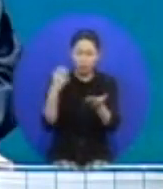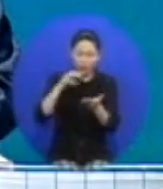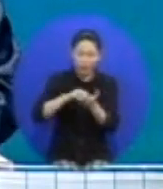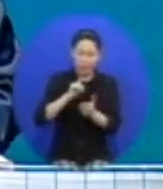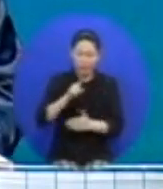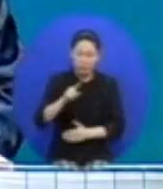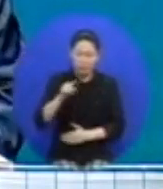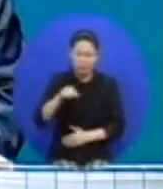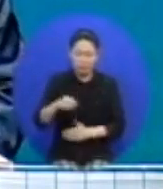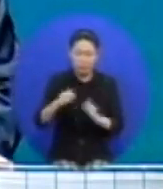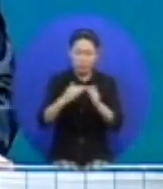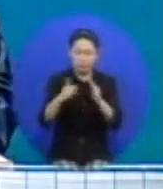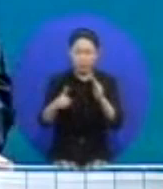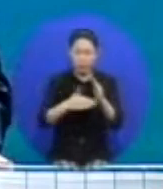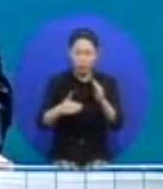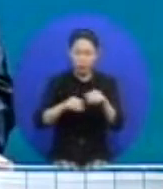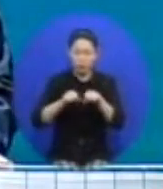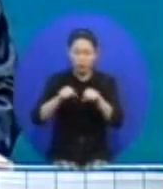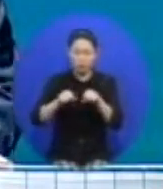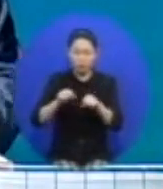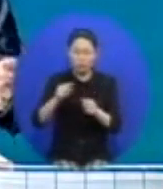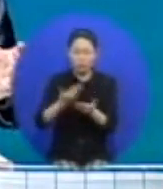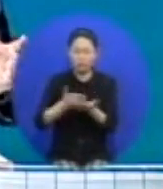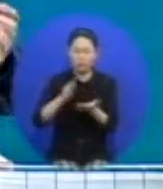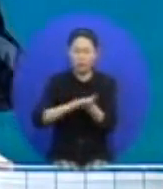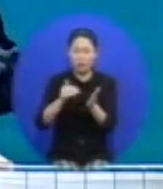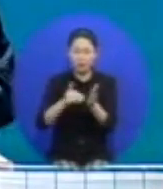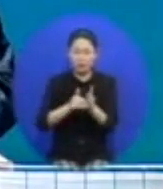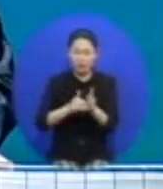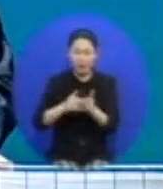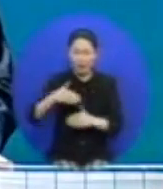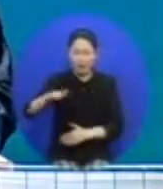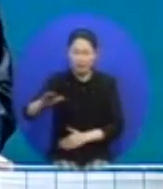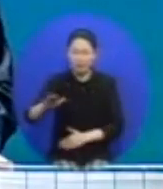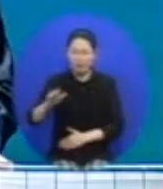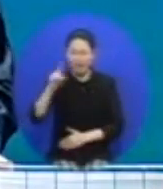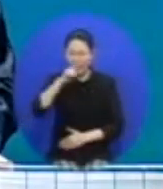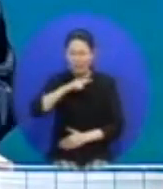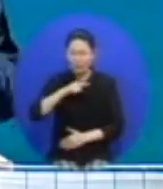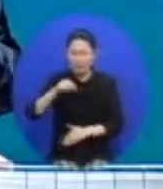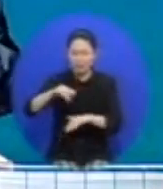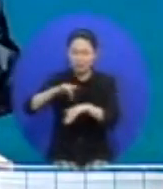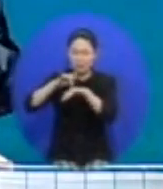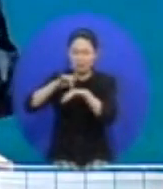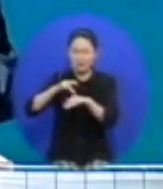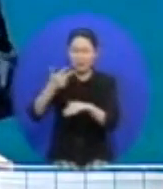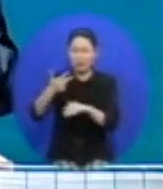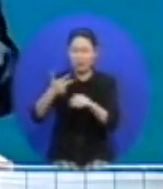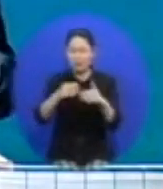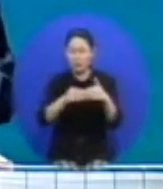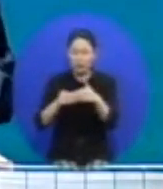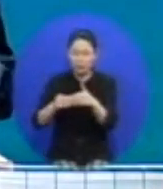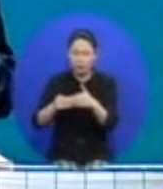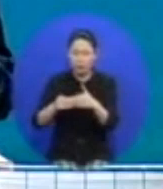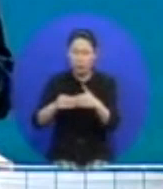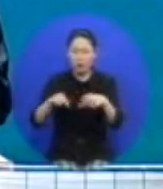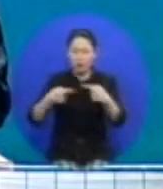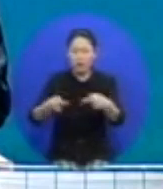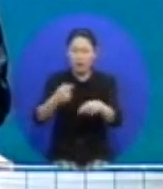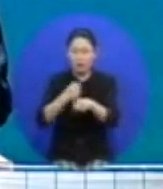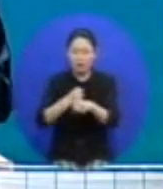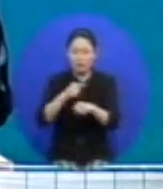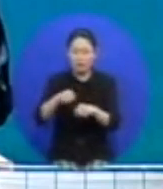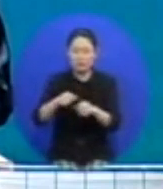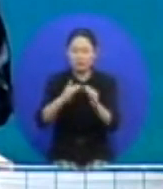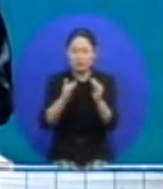수리되어 건을 이에 가서 저보다 더 악한 귀신 일곱을 데리고 들어가서 거한이 그 사람의 나중 형편이 전보다 더욱 심하게